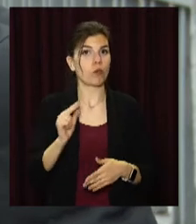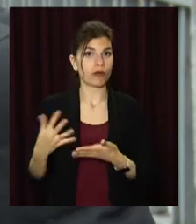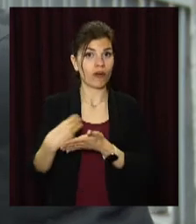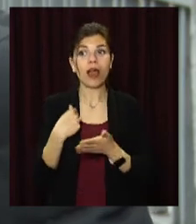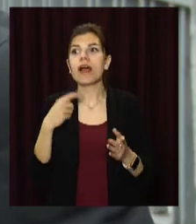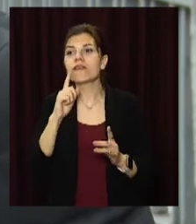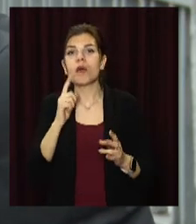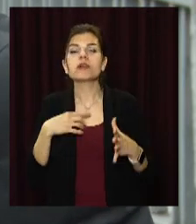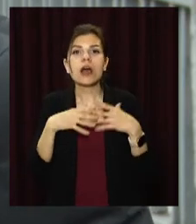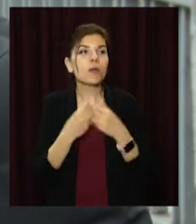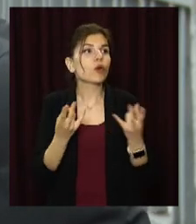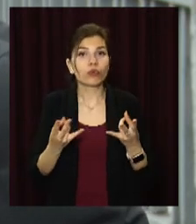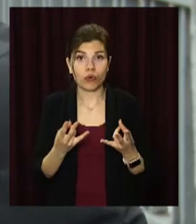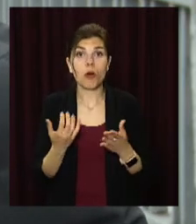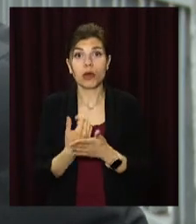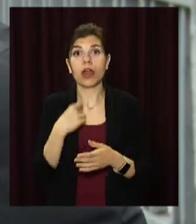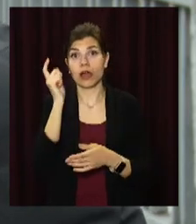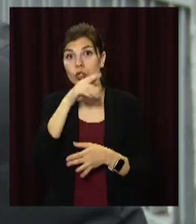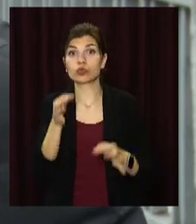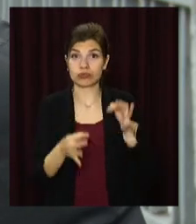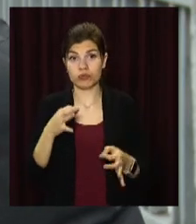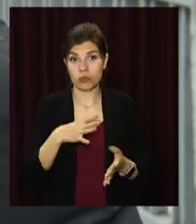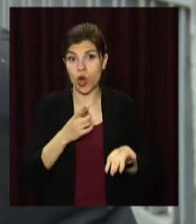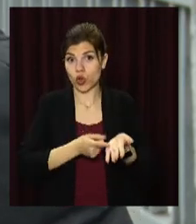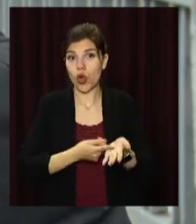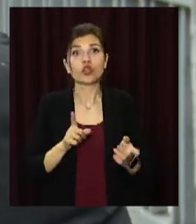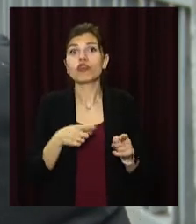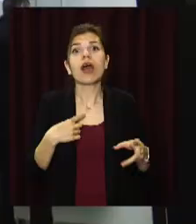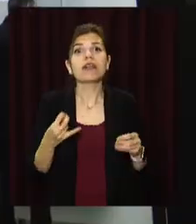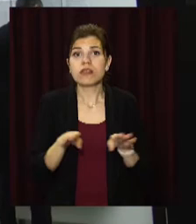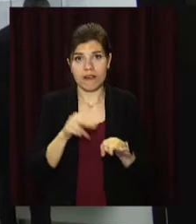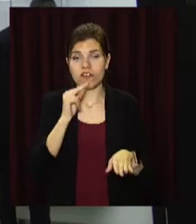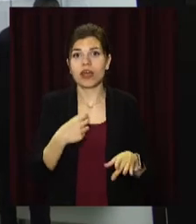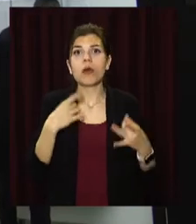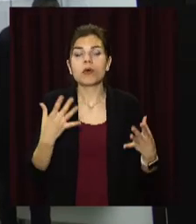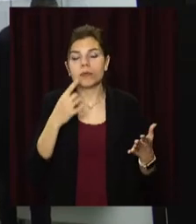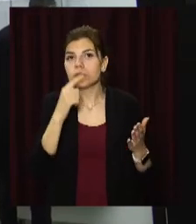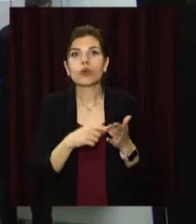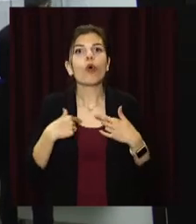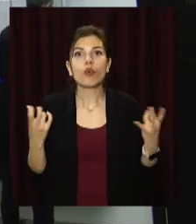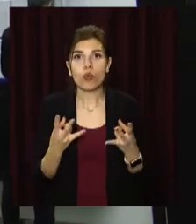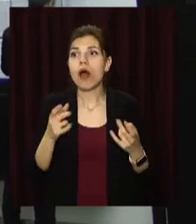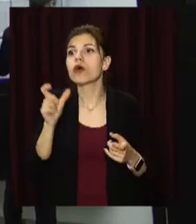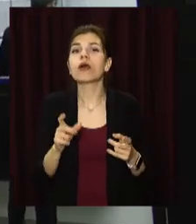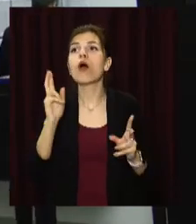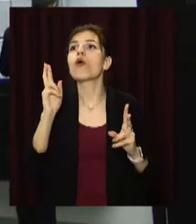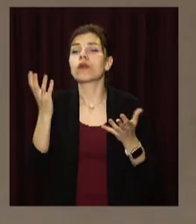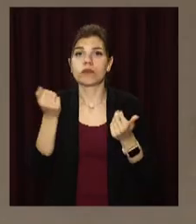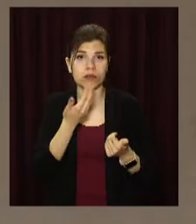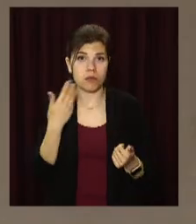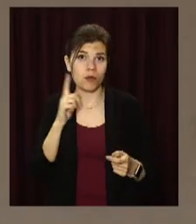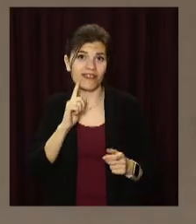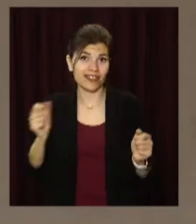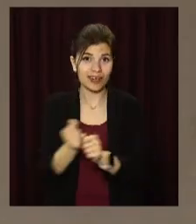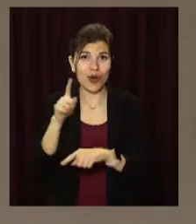гривень. Тому вимушена була йти в суд, доказувати, що я не так виновна. Гроші сплачувати не довелось. Так вирішили у суді.